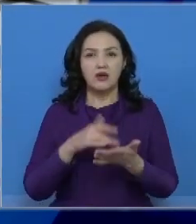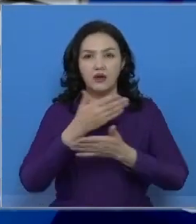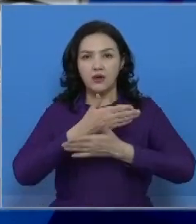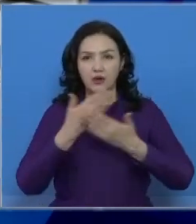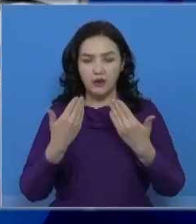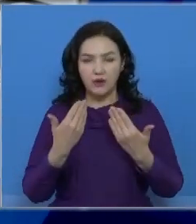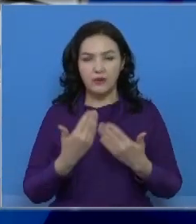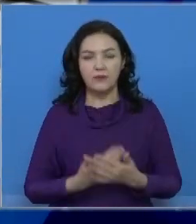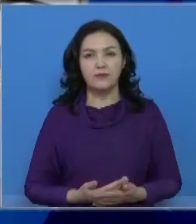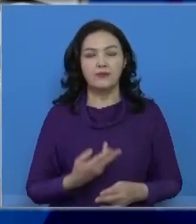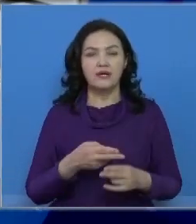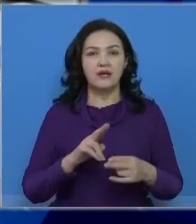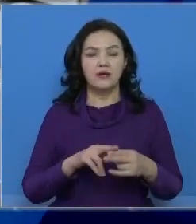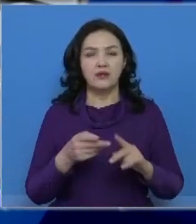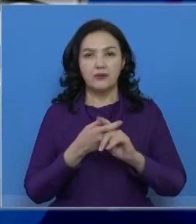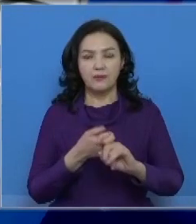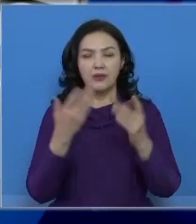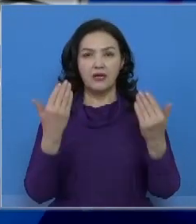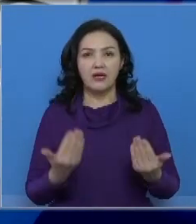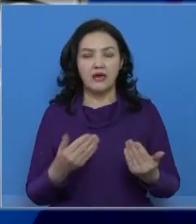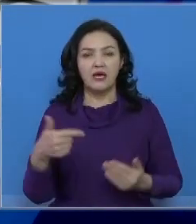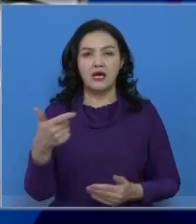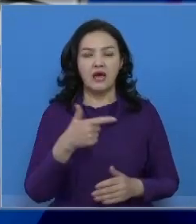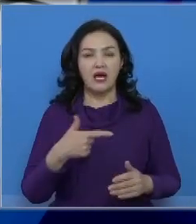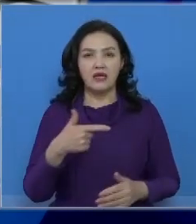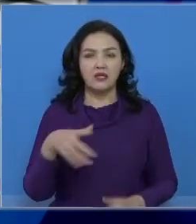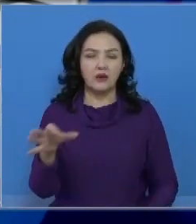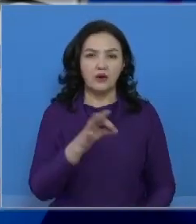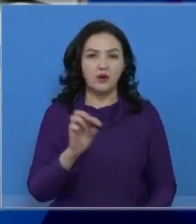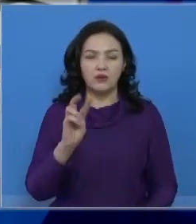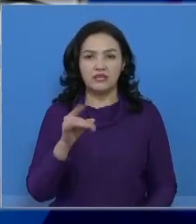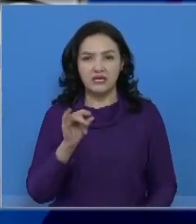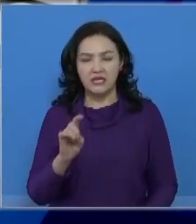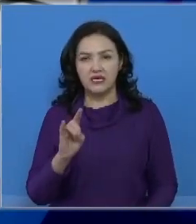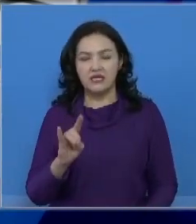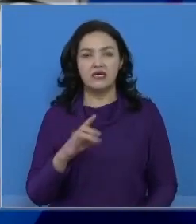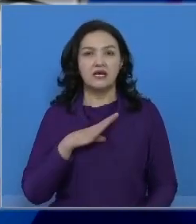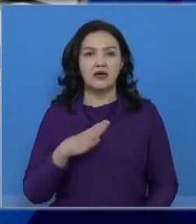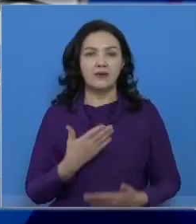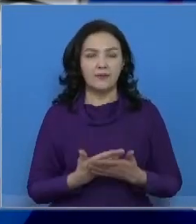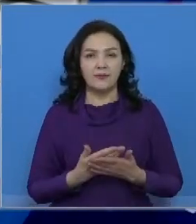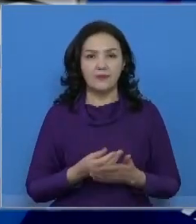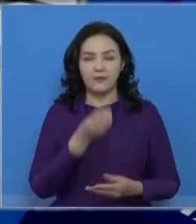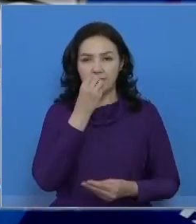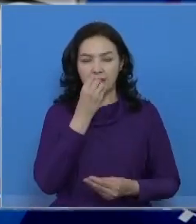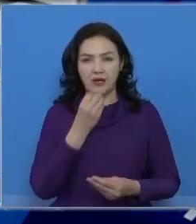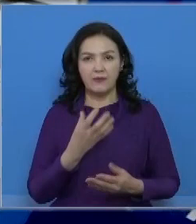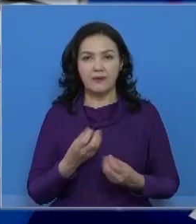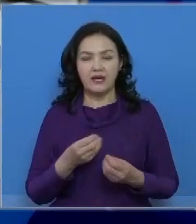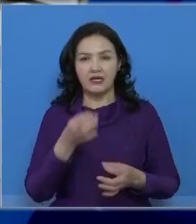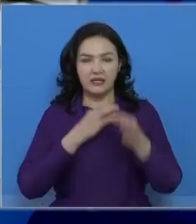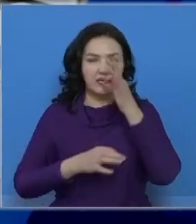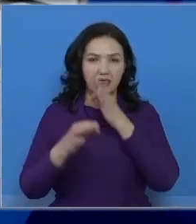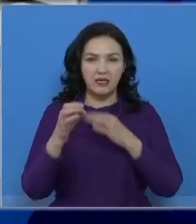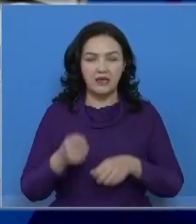бірақ олардың деген байланысы қазір Атырау облысы құлсары арқылы жаңағы азық түлік дәрі